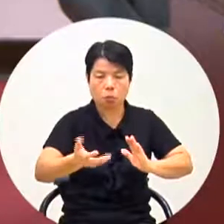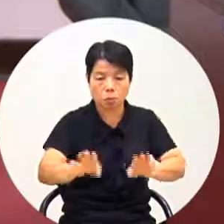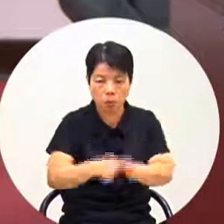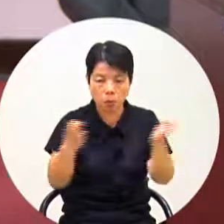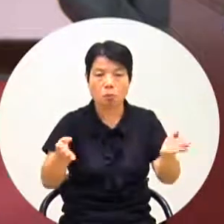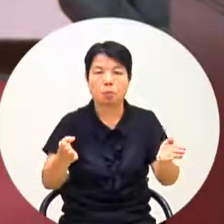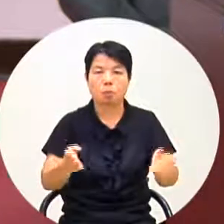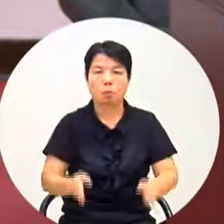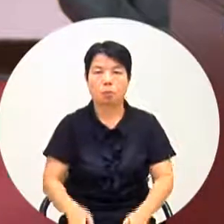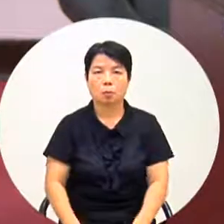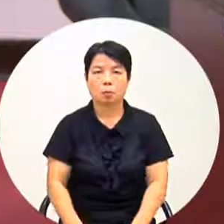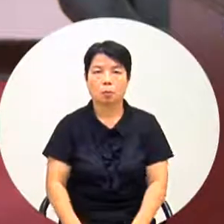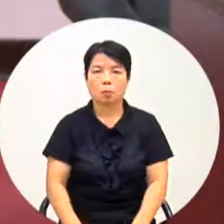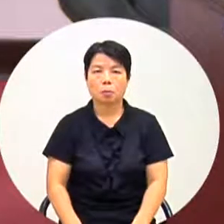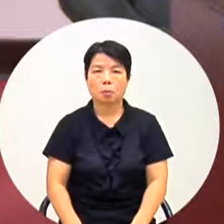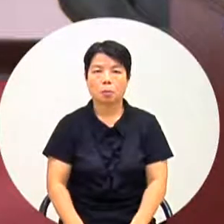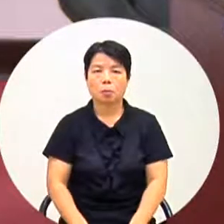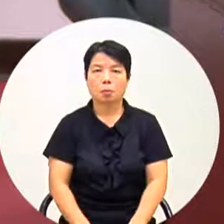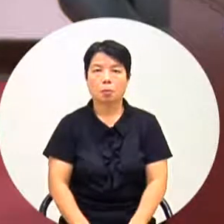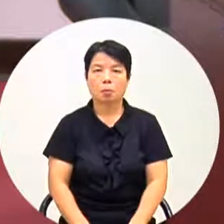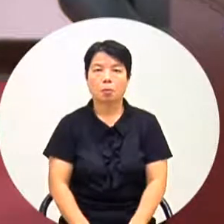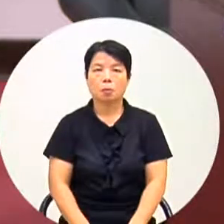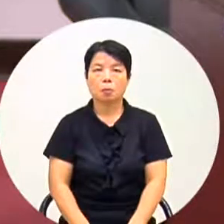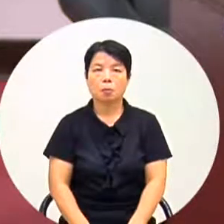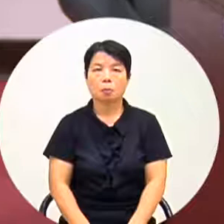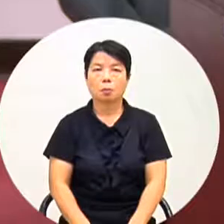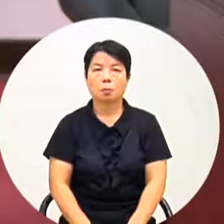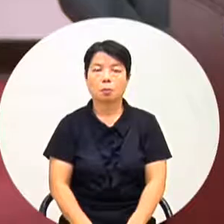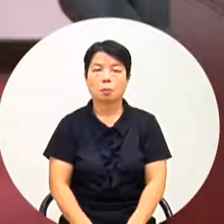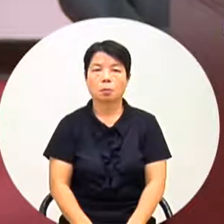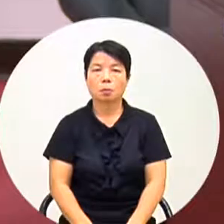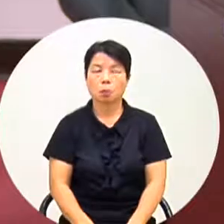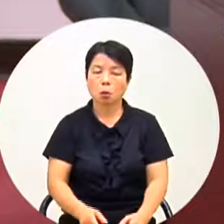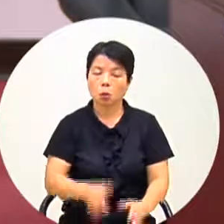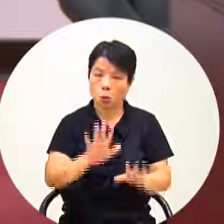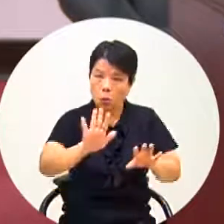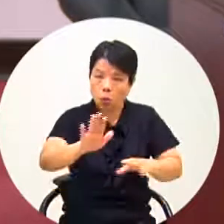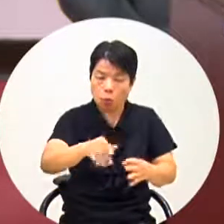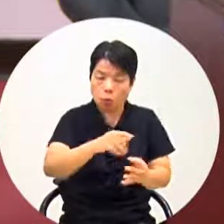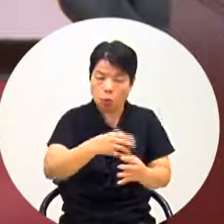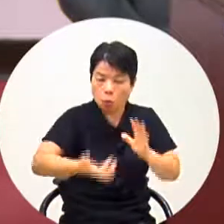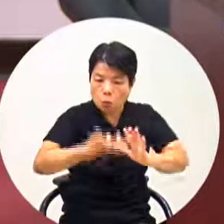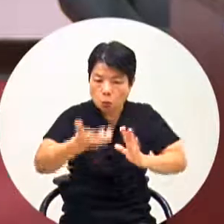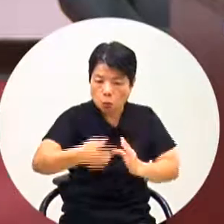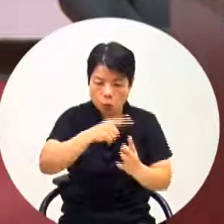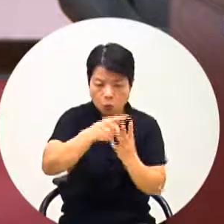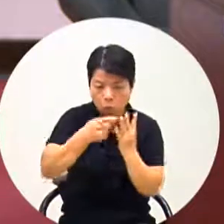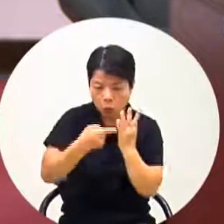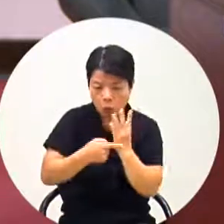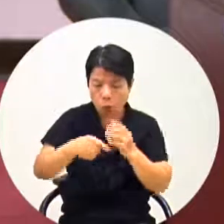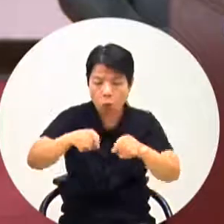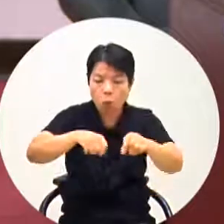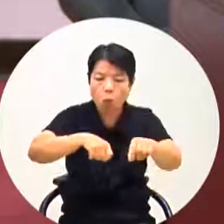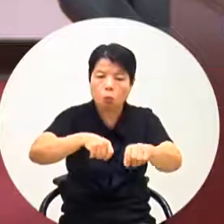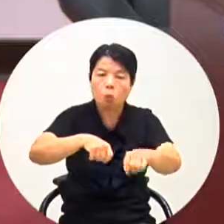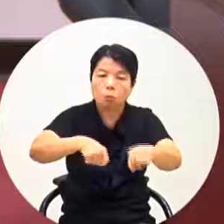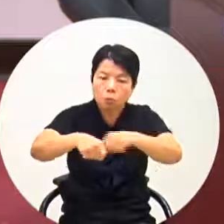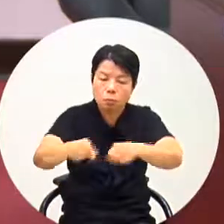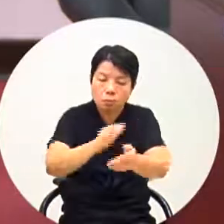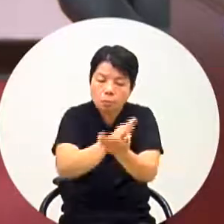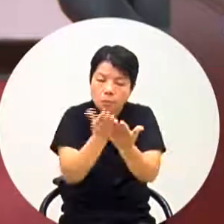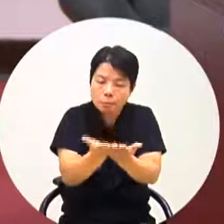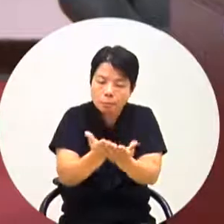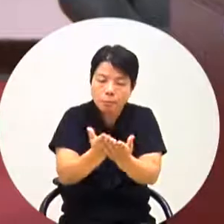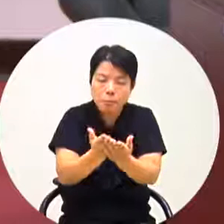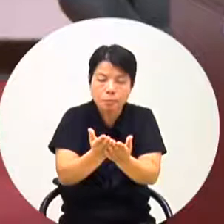的启动就是说，有步骤的，你们的计划书都做好了，好，